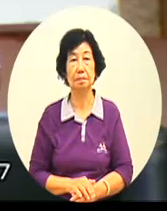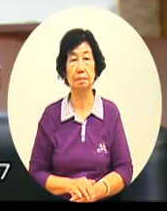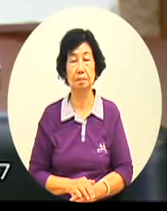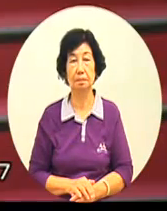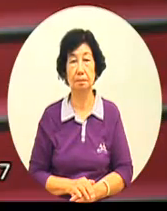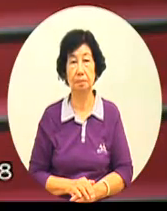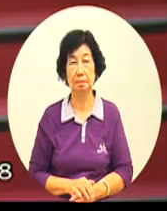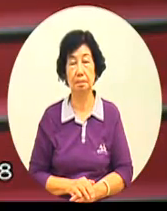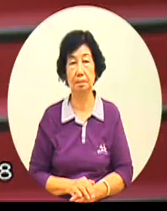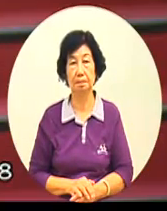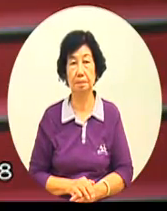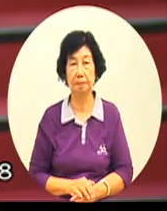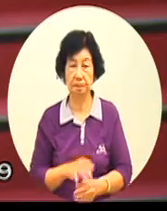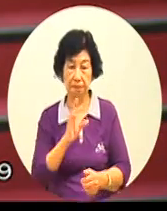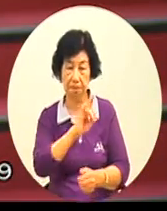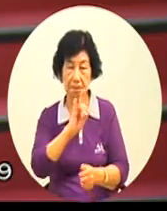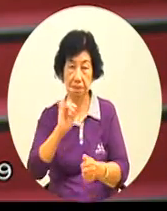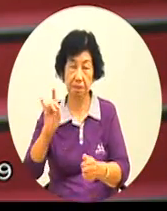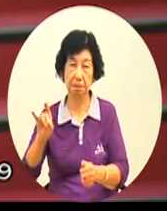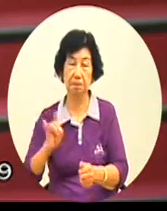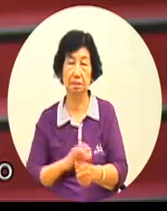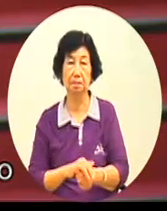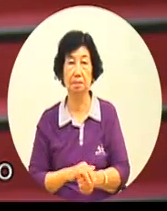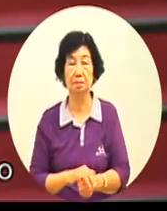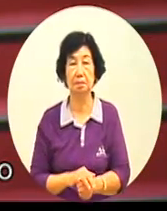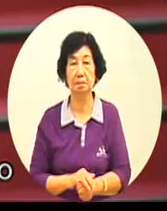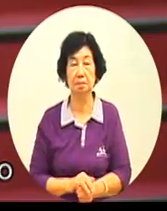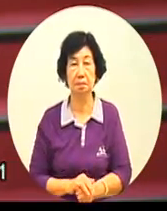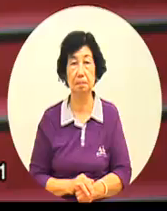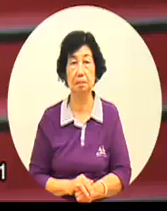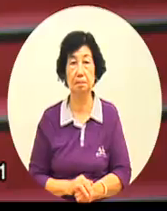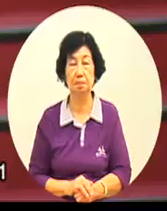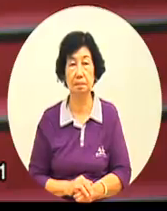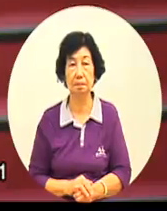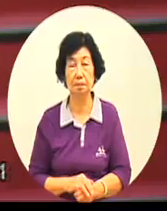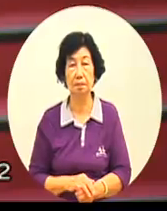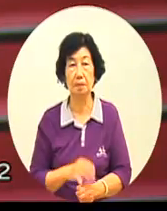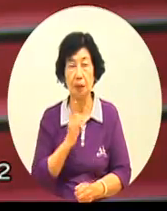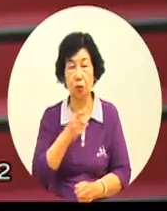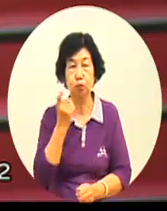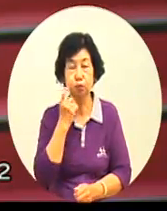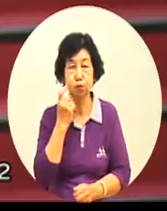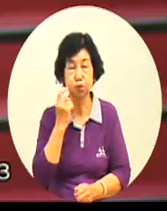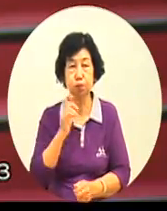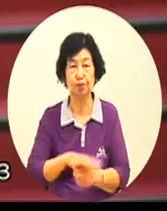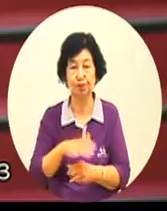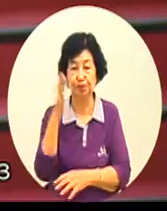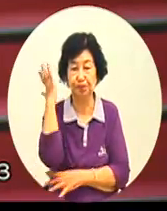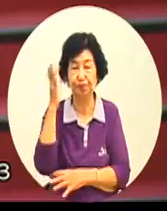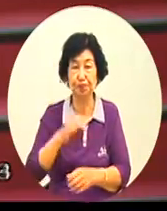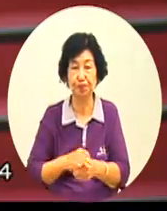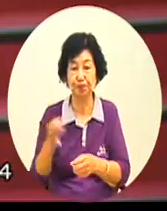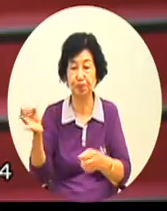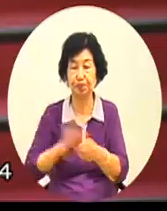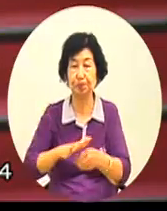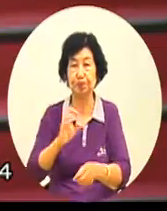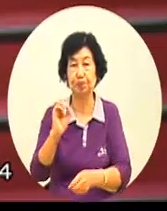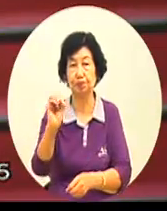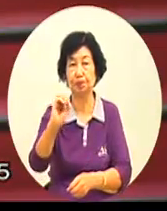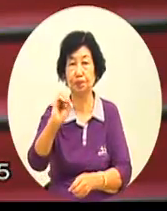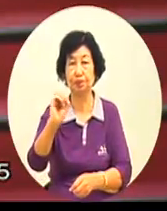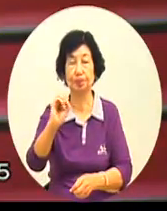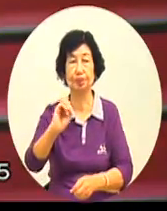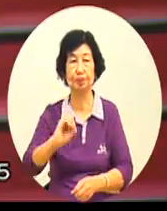会说谎的人就会说我们市政府没有补助啊。所以